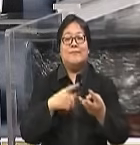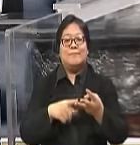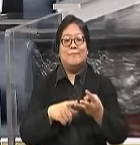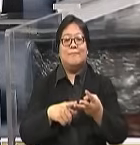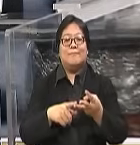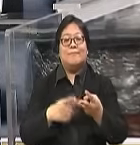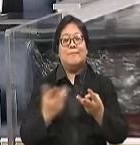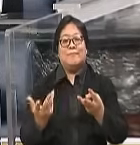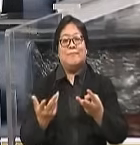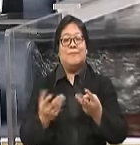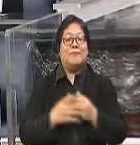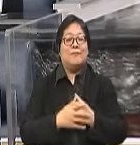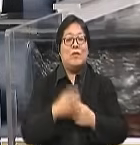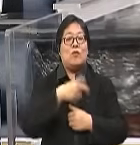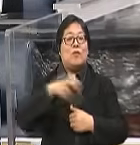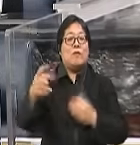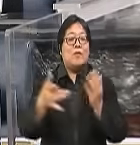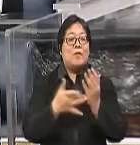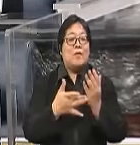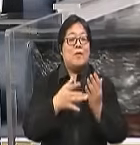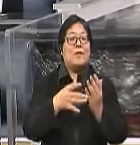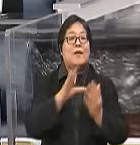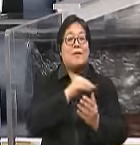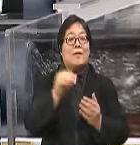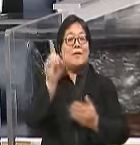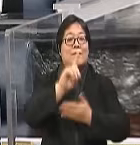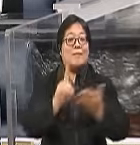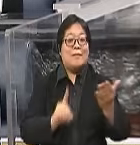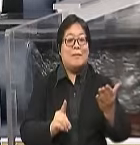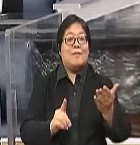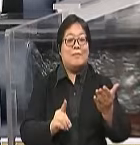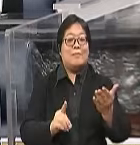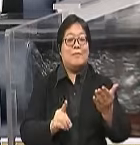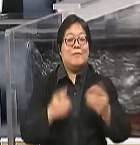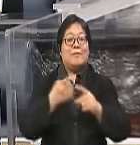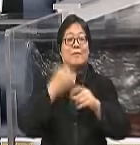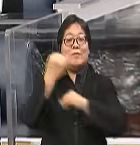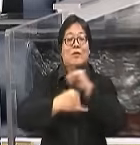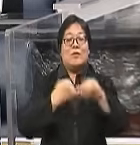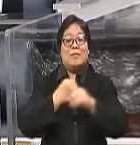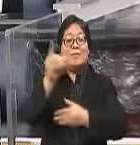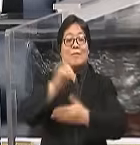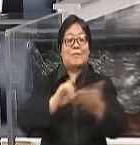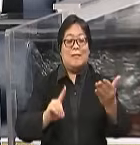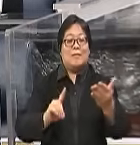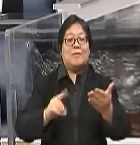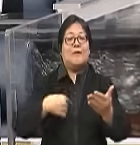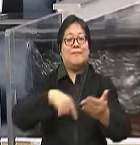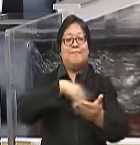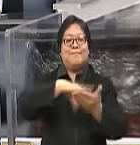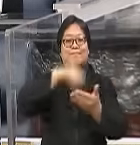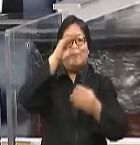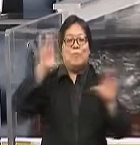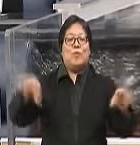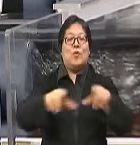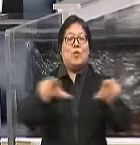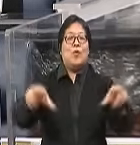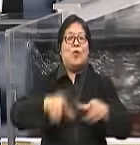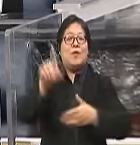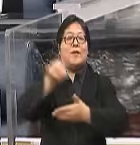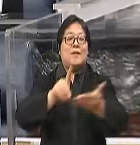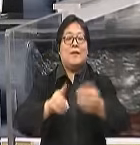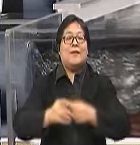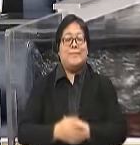juga transfer teknologi dan desain kepada the pada apa International design kita kedua belanja untuk nuklir dan